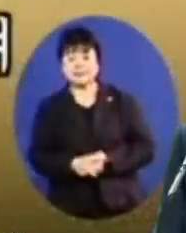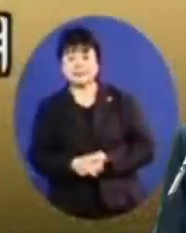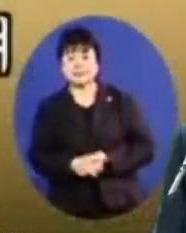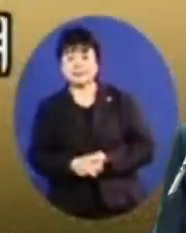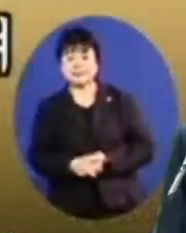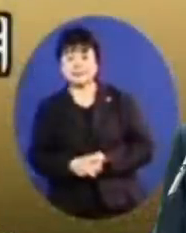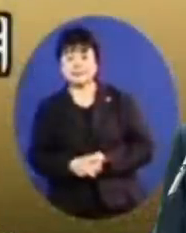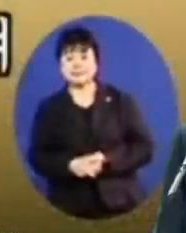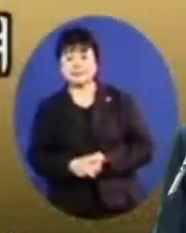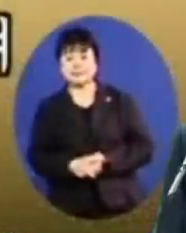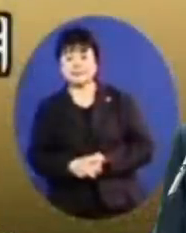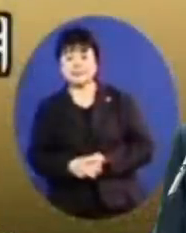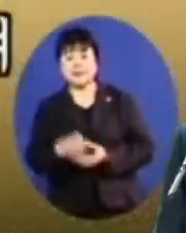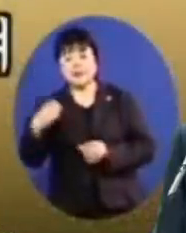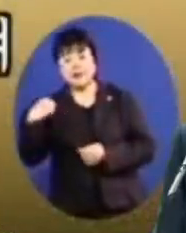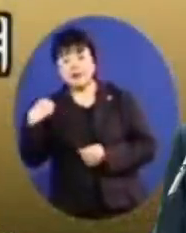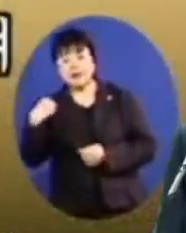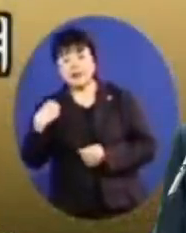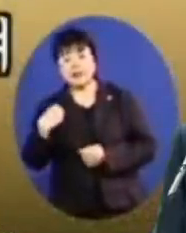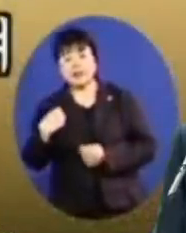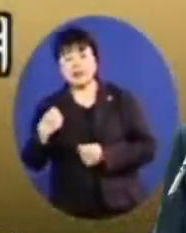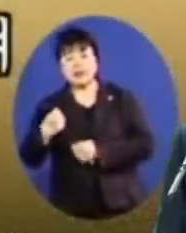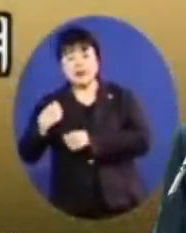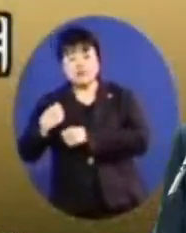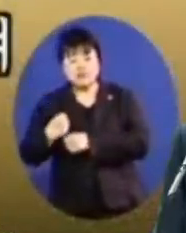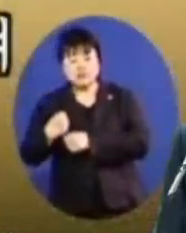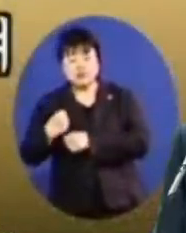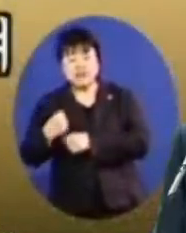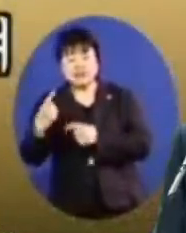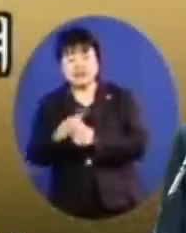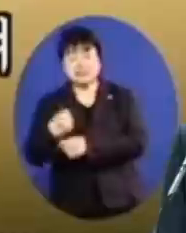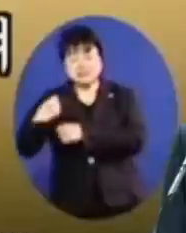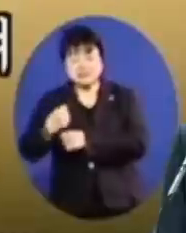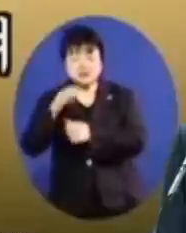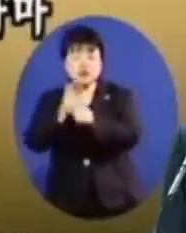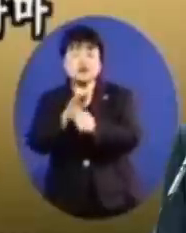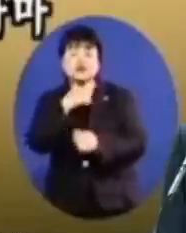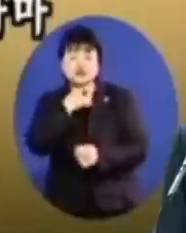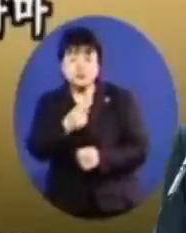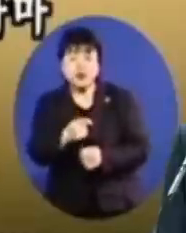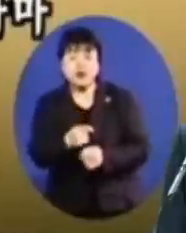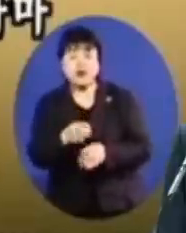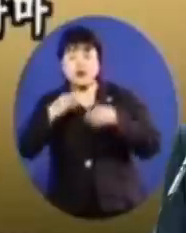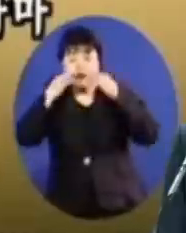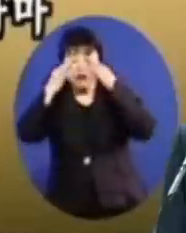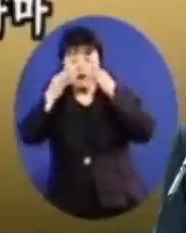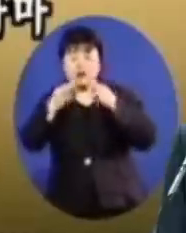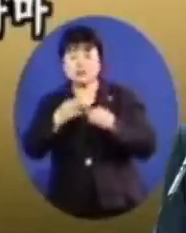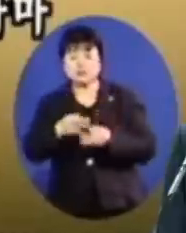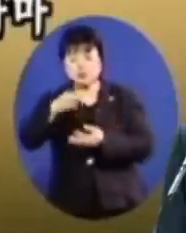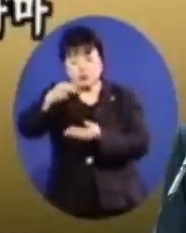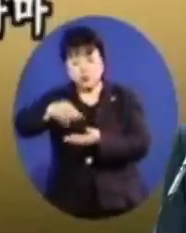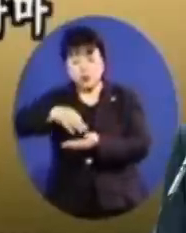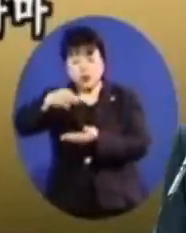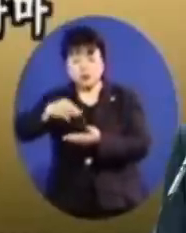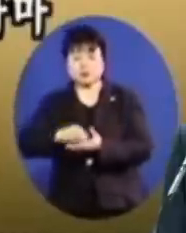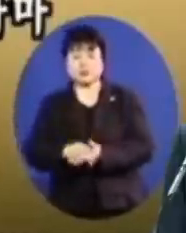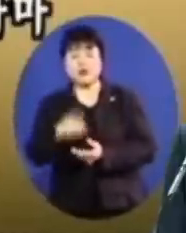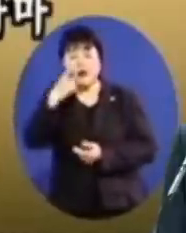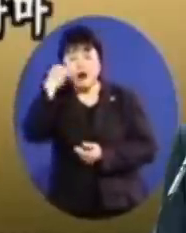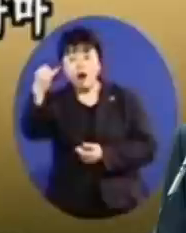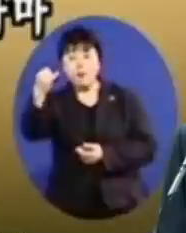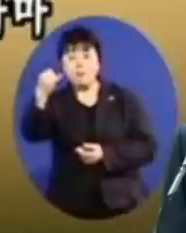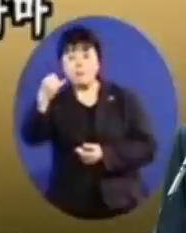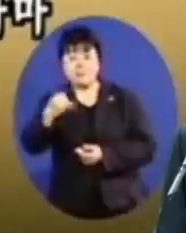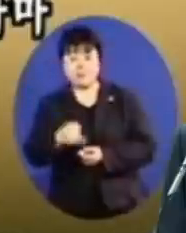가늘은 어깨에서 무거운 물통을 내려 내 어깨에 지겠다. 또한 전력을 다해 일하고 돈을 벌어 어머니가